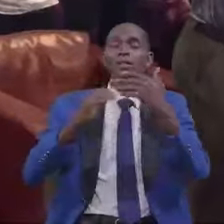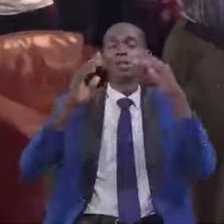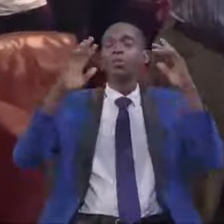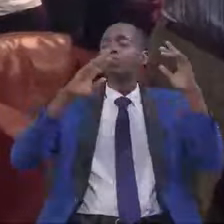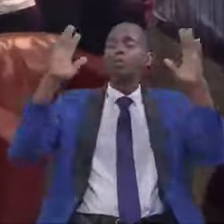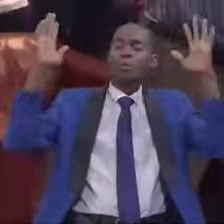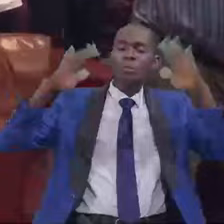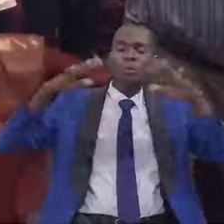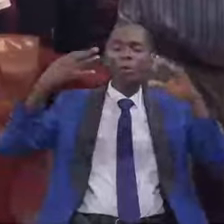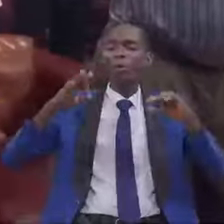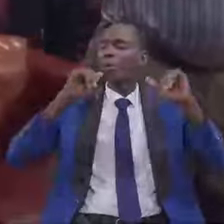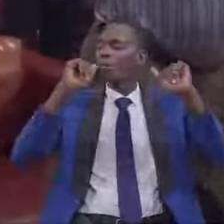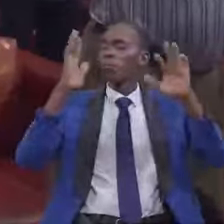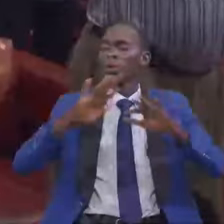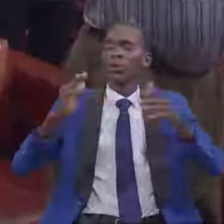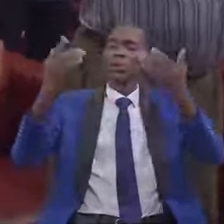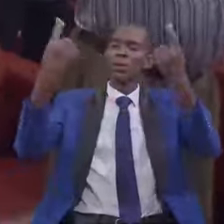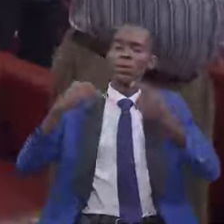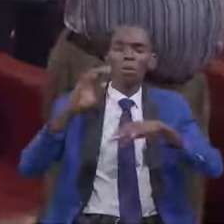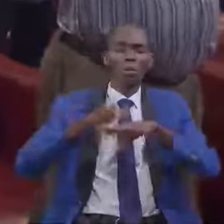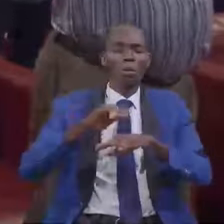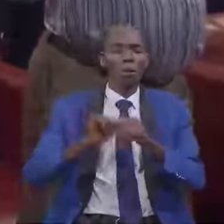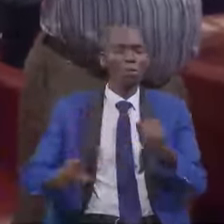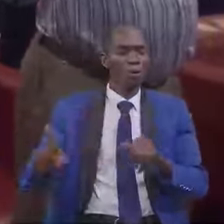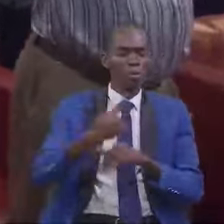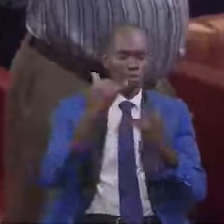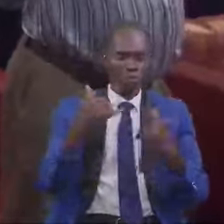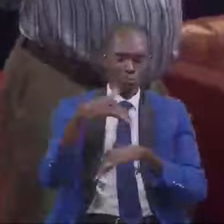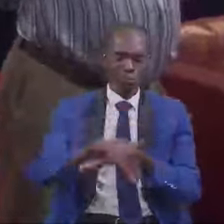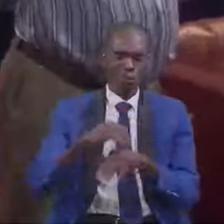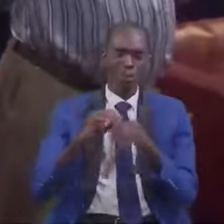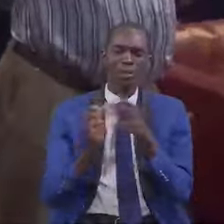soir sur tout le monde au nom de Jésus-Christ.